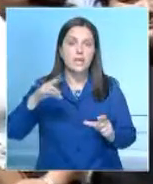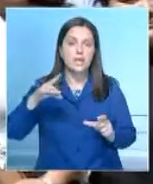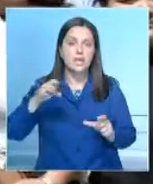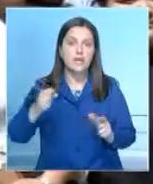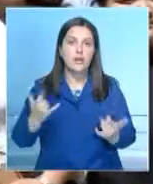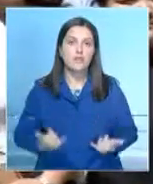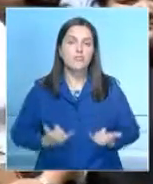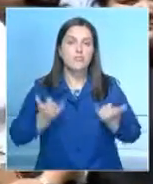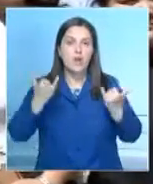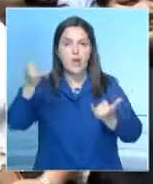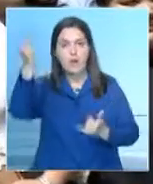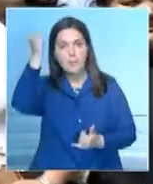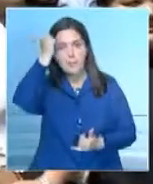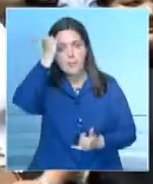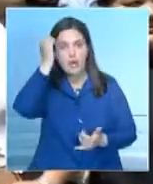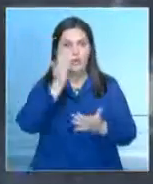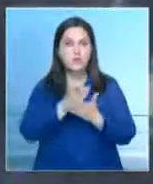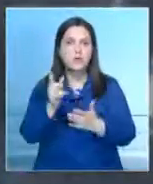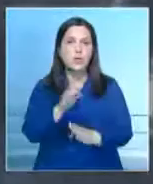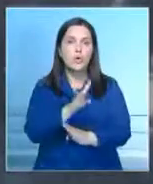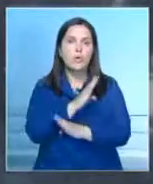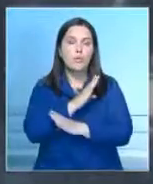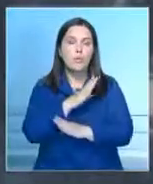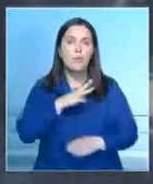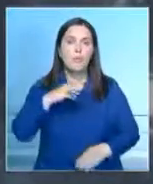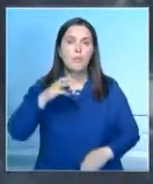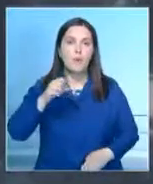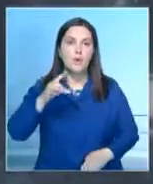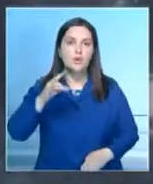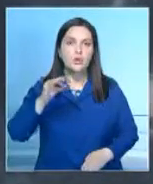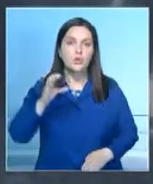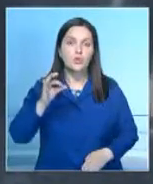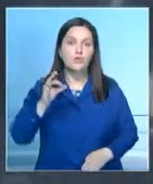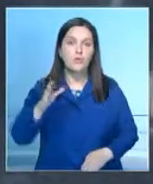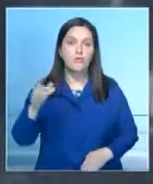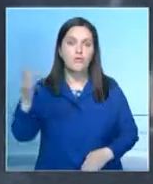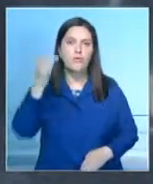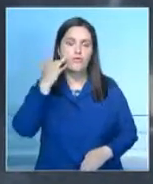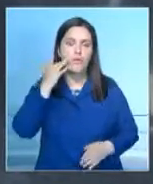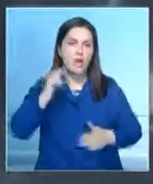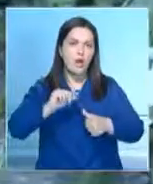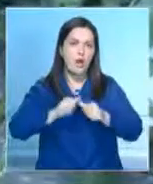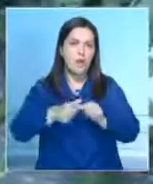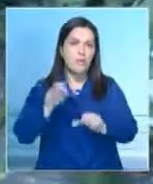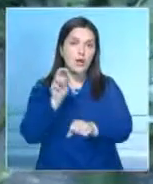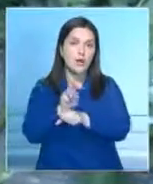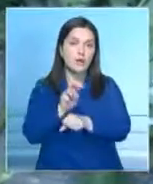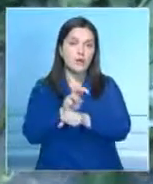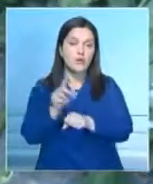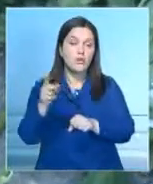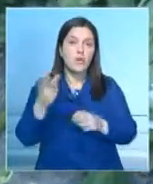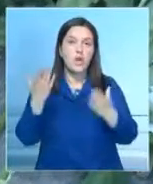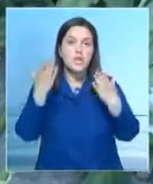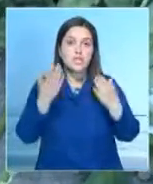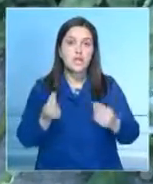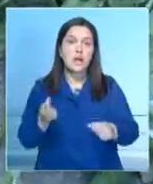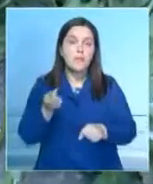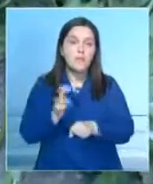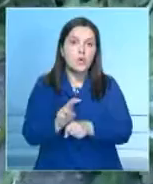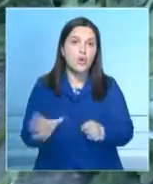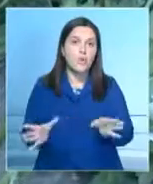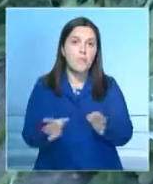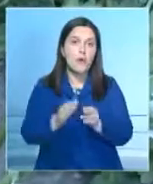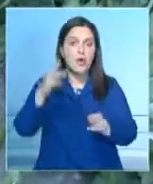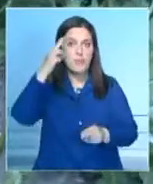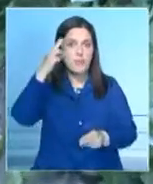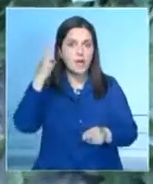Собравшиеся почтили память случайно погибшего там Михаила Матросова. Он был постоянным клиентом и в тот роковой день пришел вместе с братом